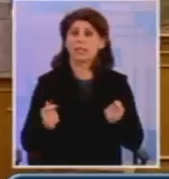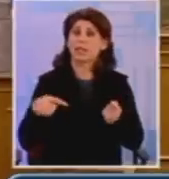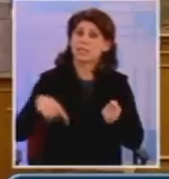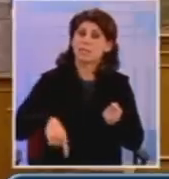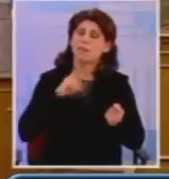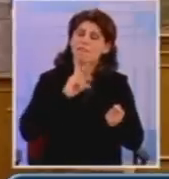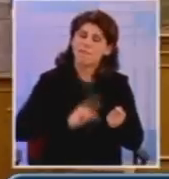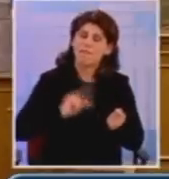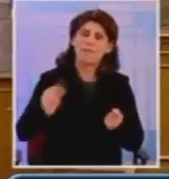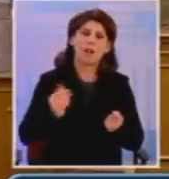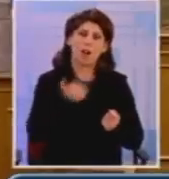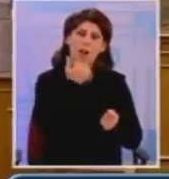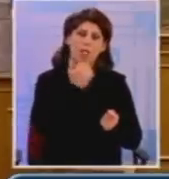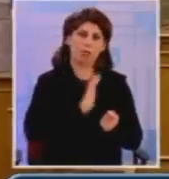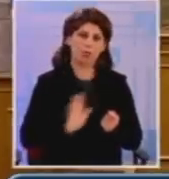τα ίδια λάθη.